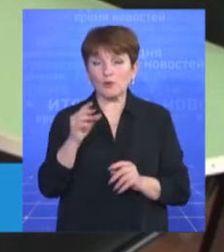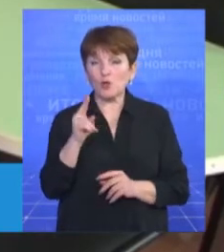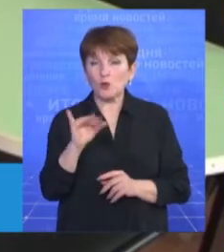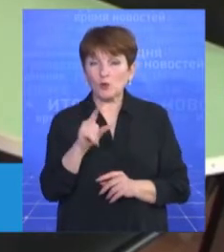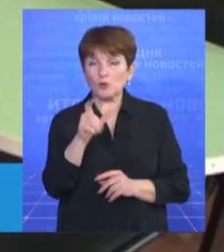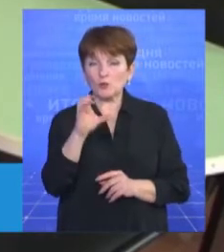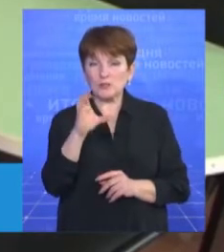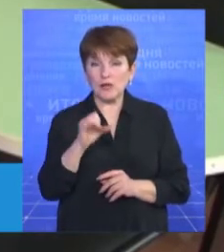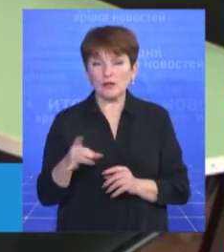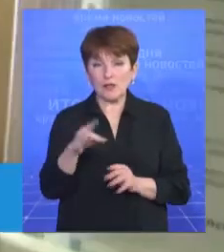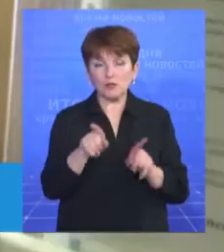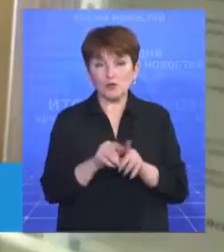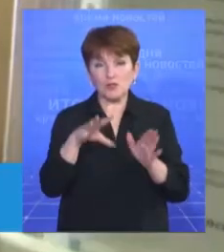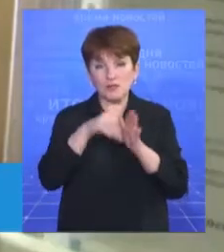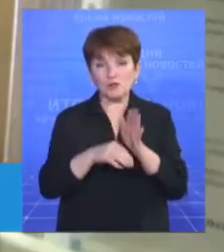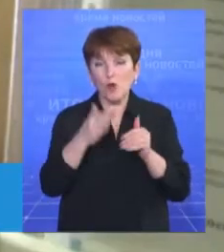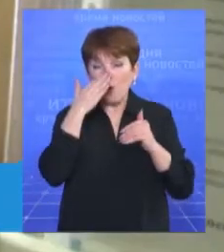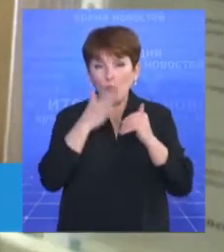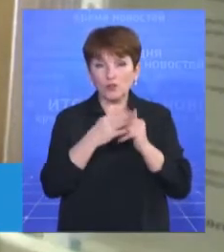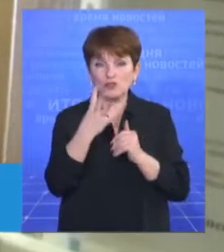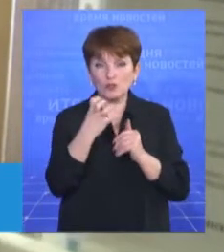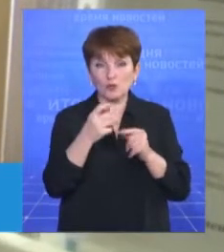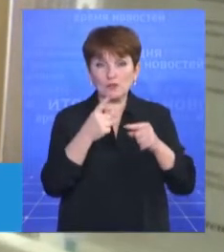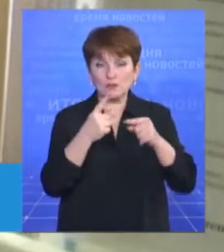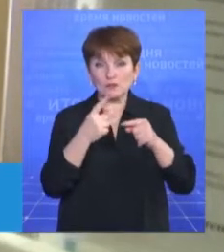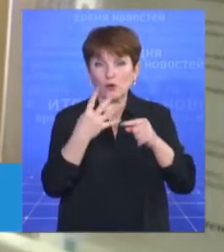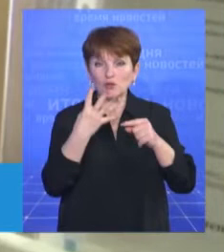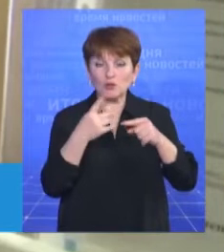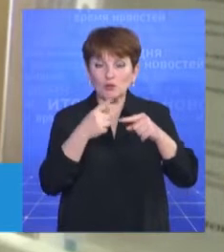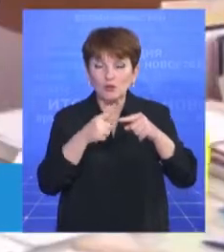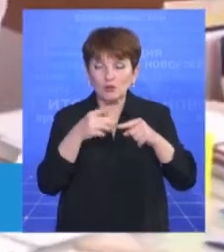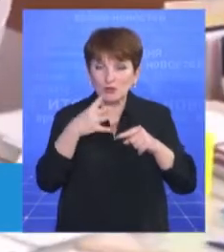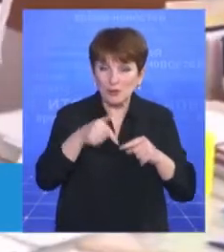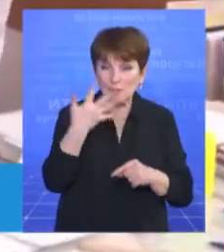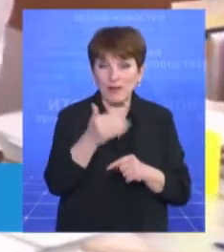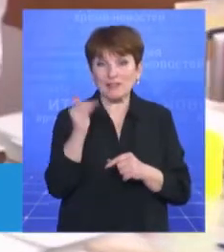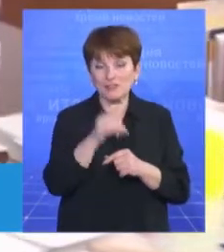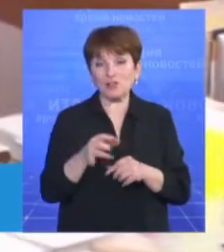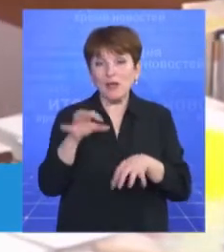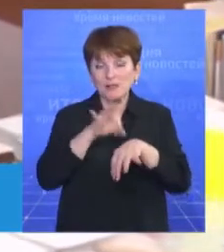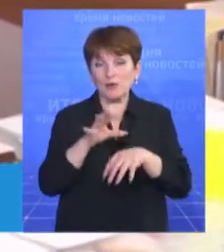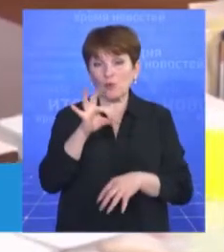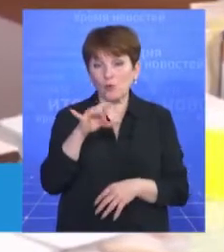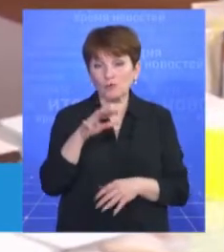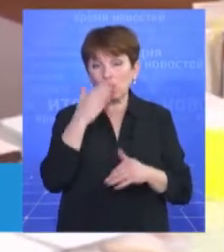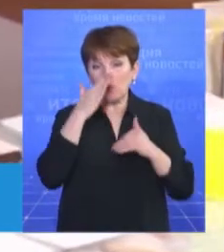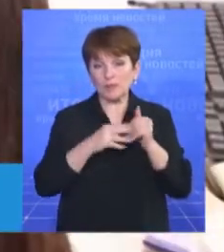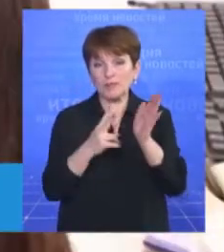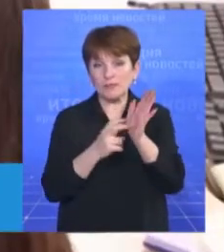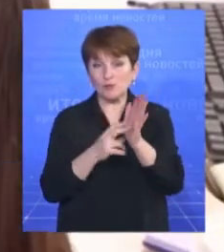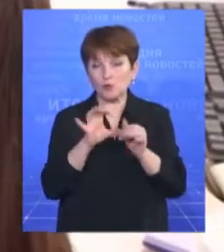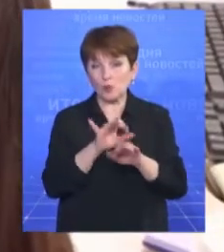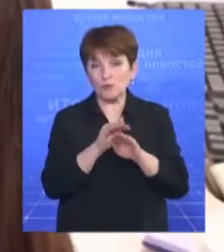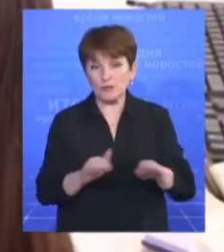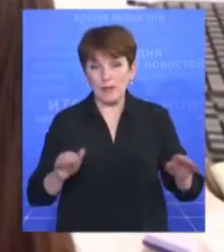и вкусен скам районе с начала месяца зафиксировали около четырех с половиной тысяч случаев airway и около 2700